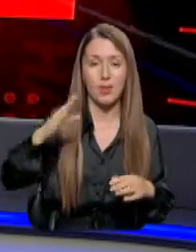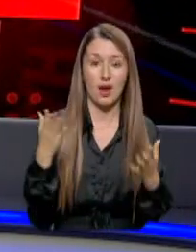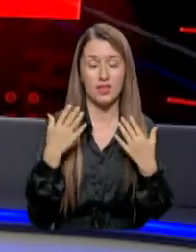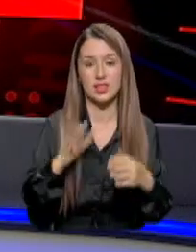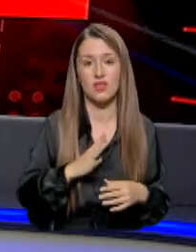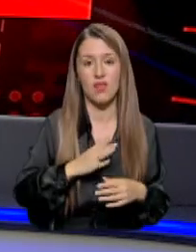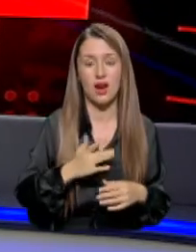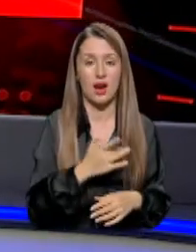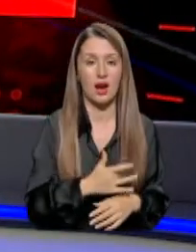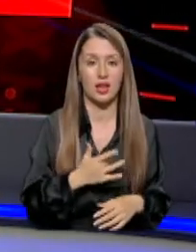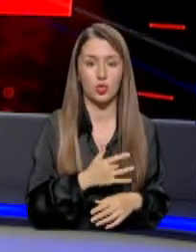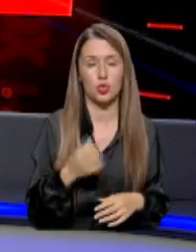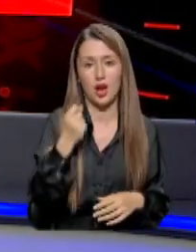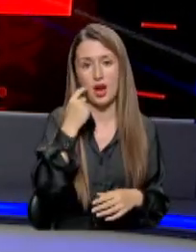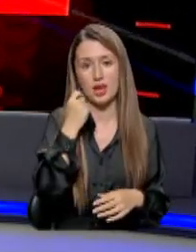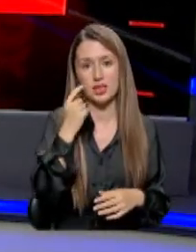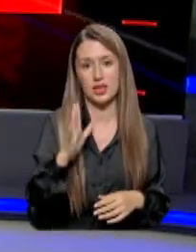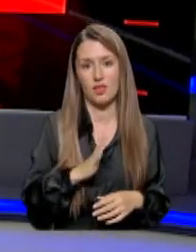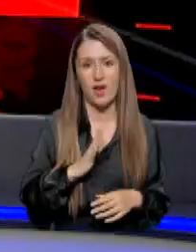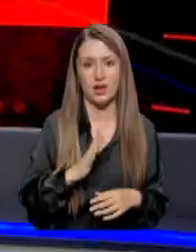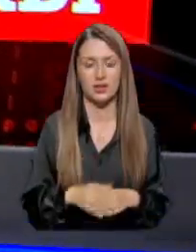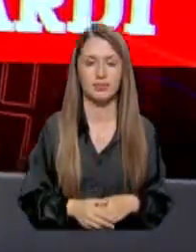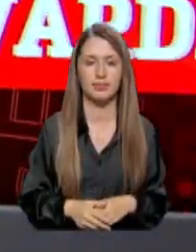Anadolu'da hasret vardı.